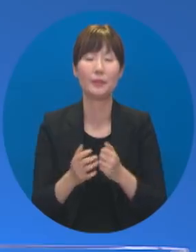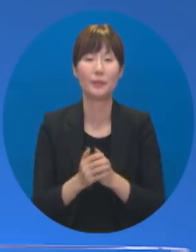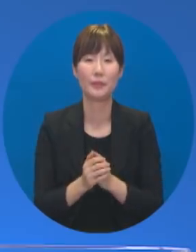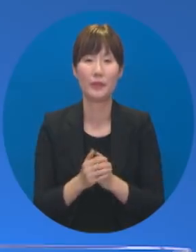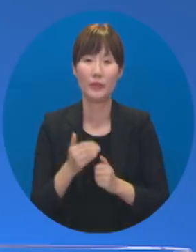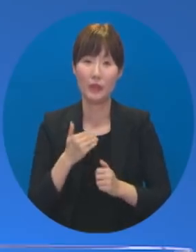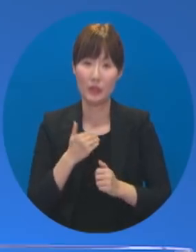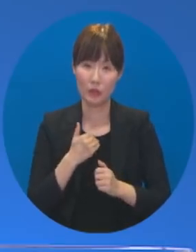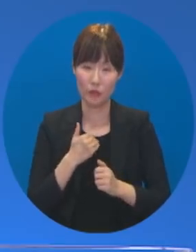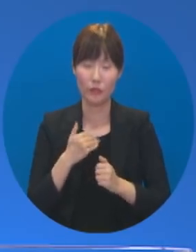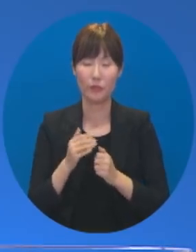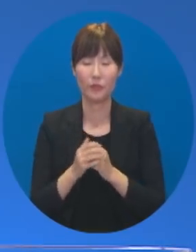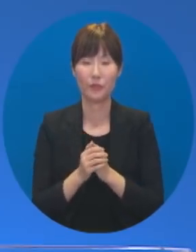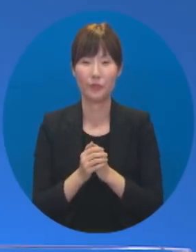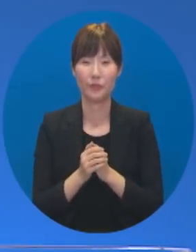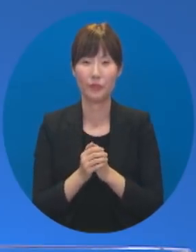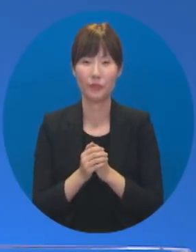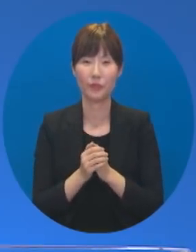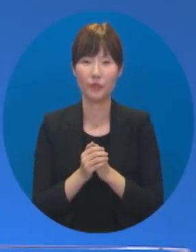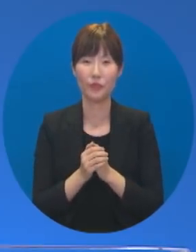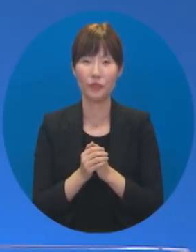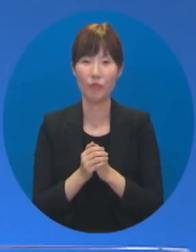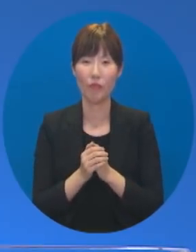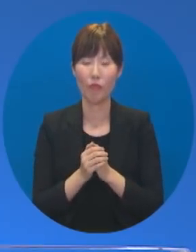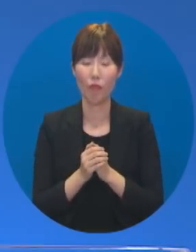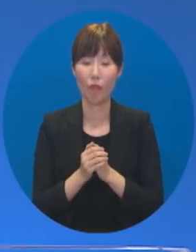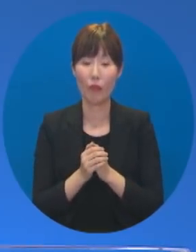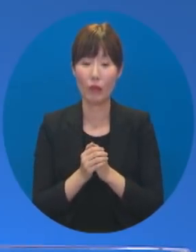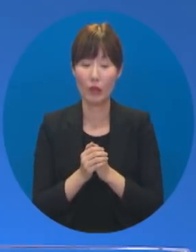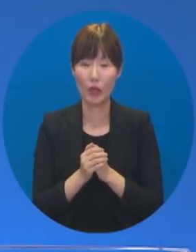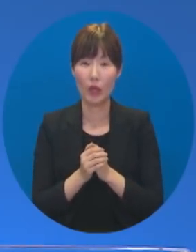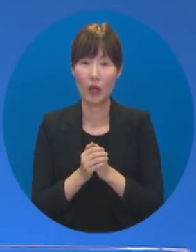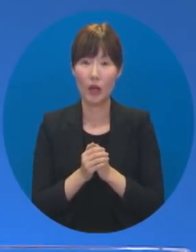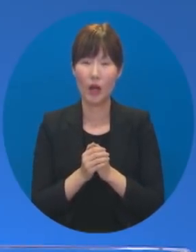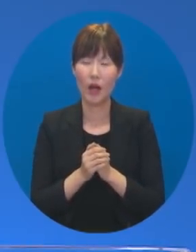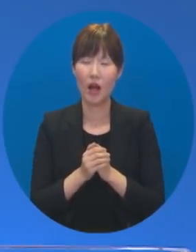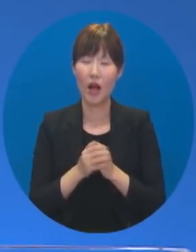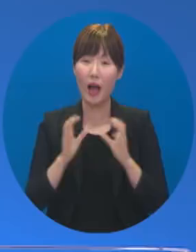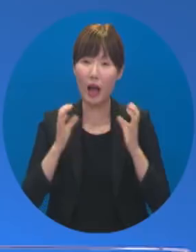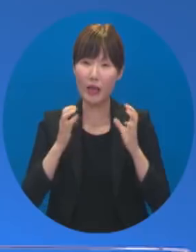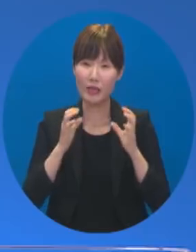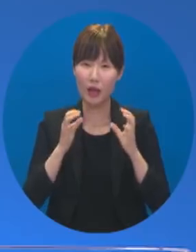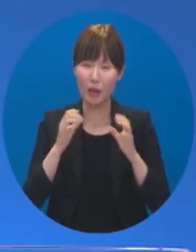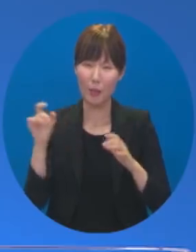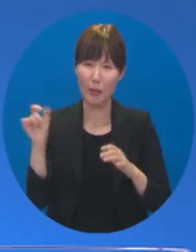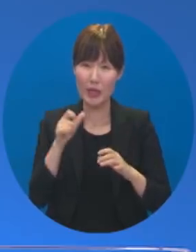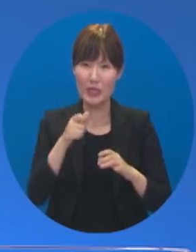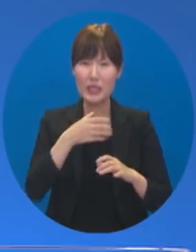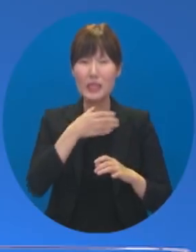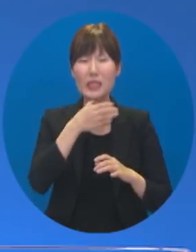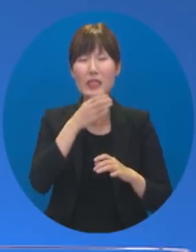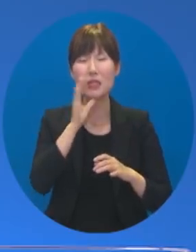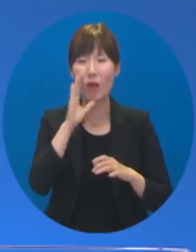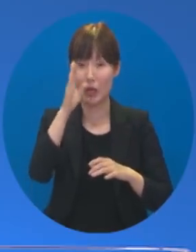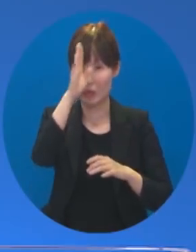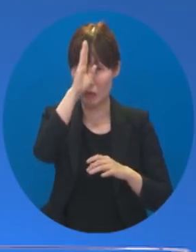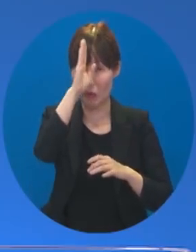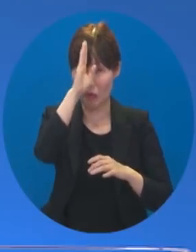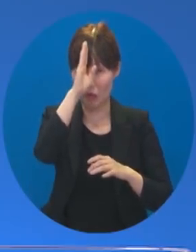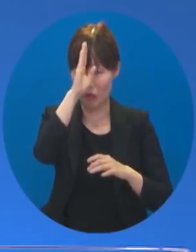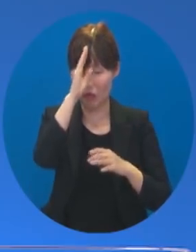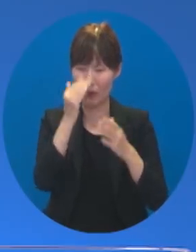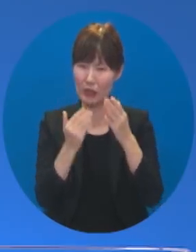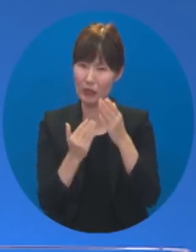저 역시 제 아들이 소아조로증이라는 것을 알게 되었을 때가 5살 때였습니다.